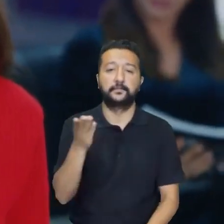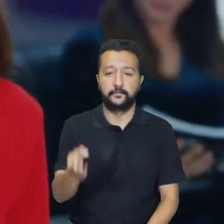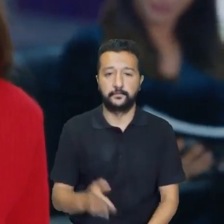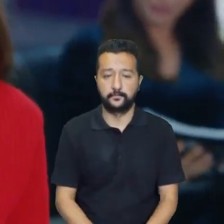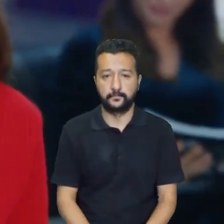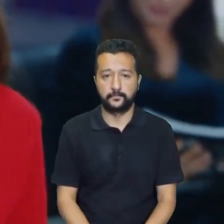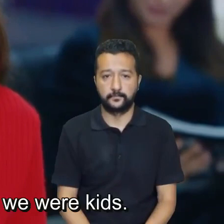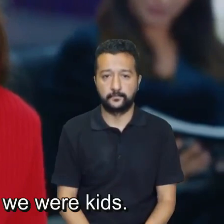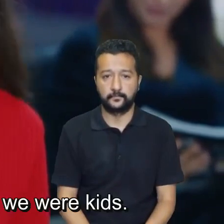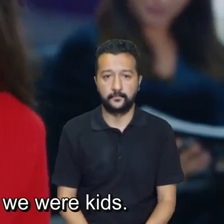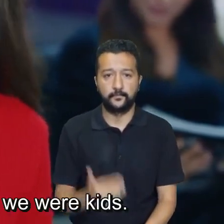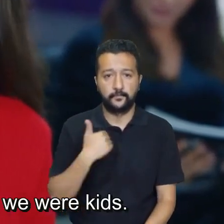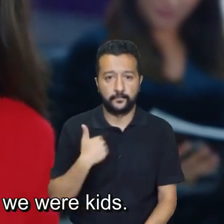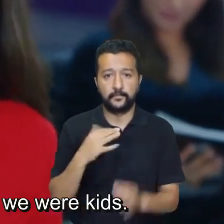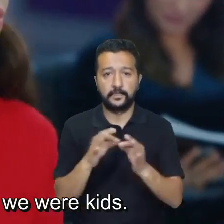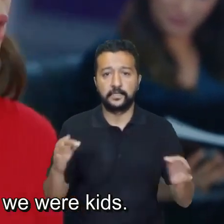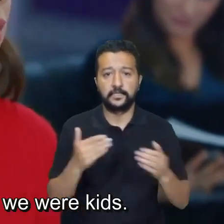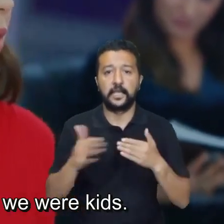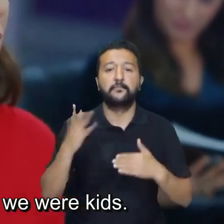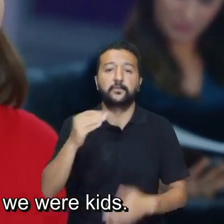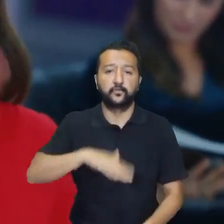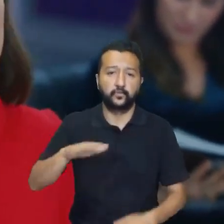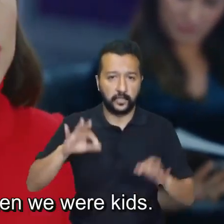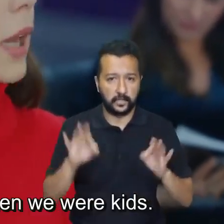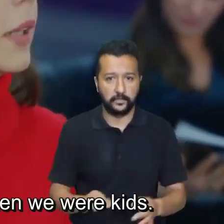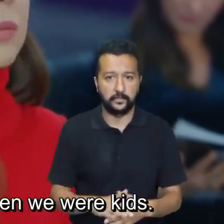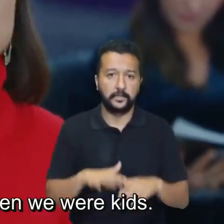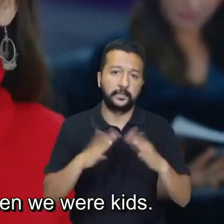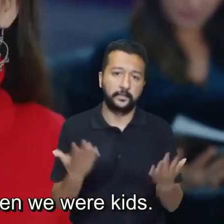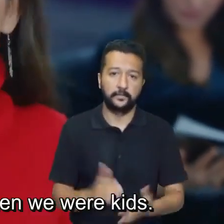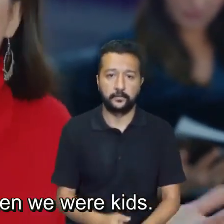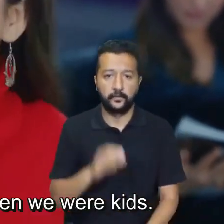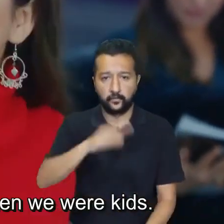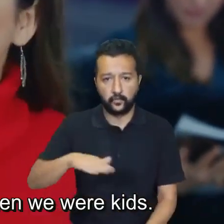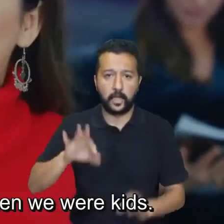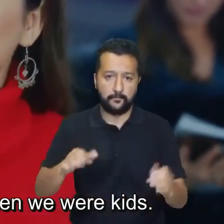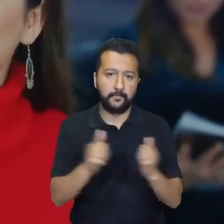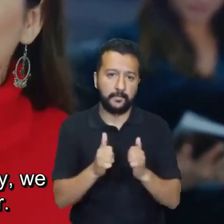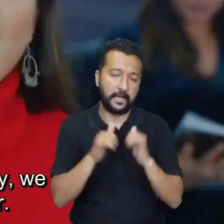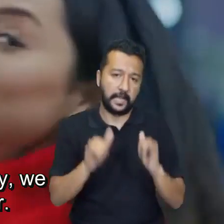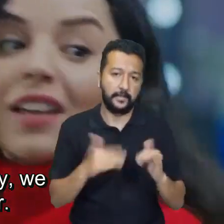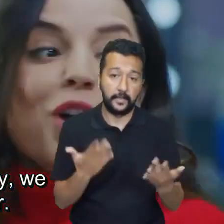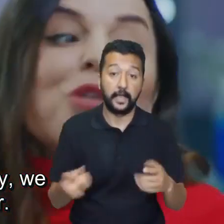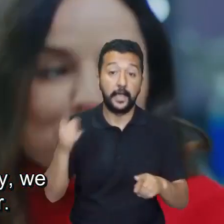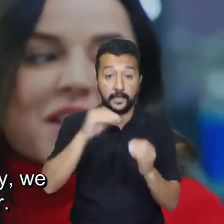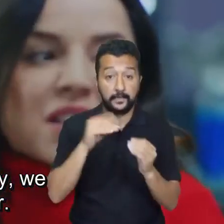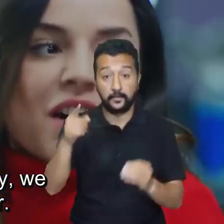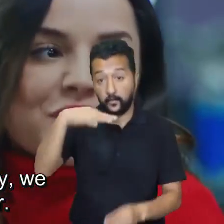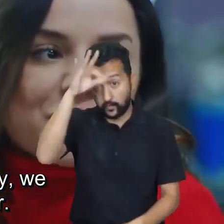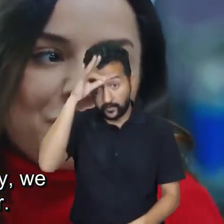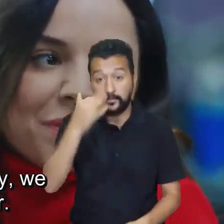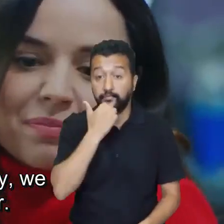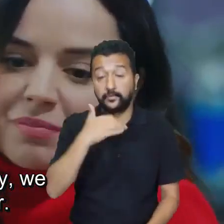onları. Biz de hiç ayrılmazdık çocukken. Yani çocukken hep bir aradaydık. Hatta